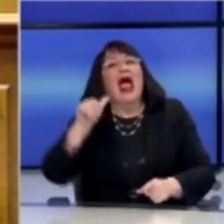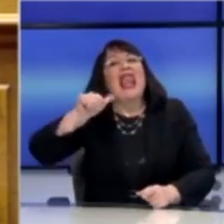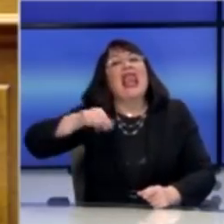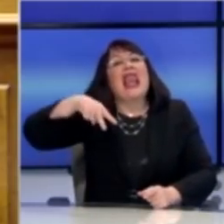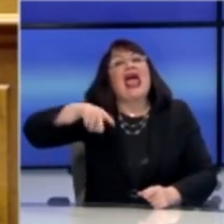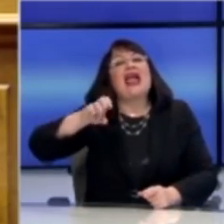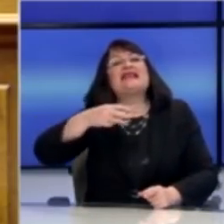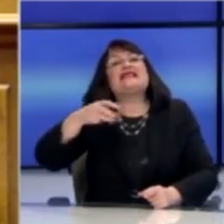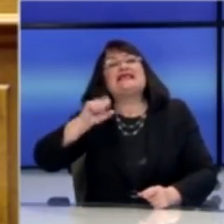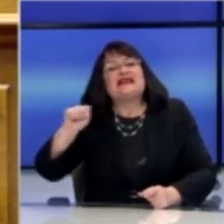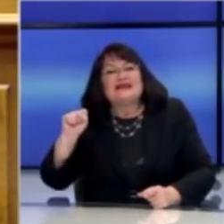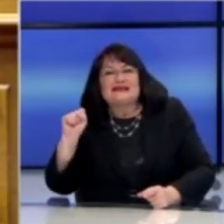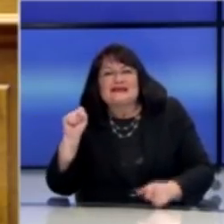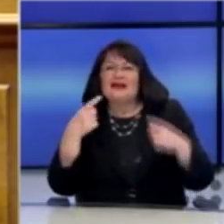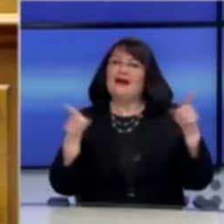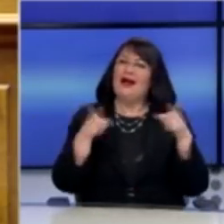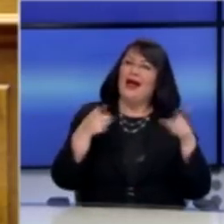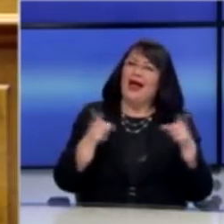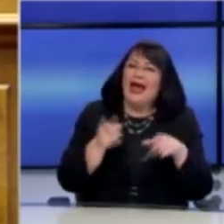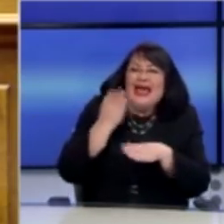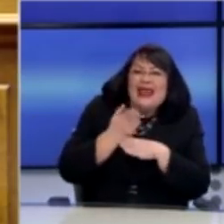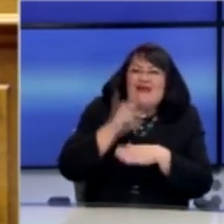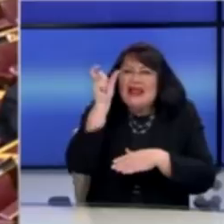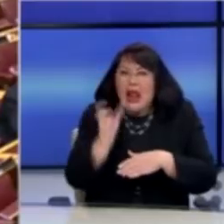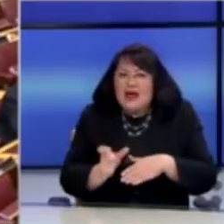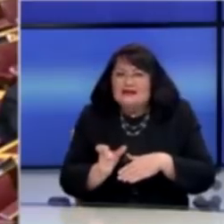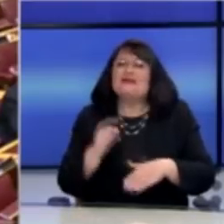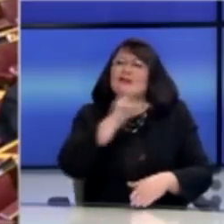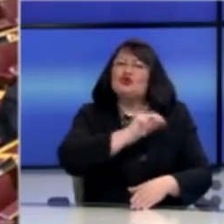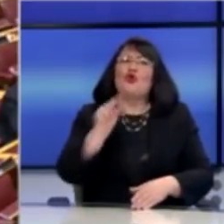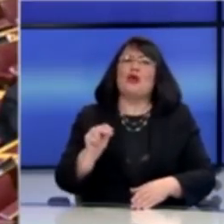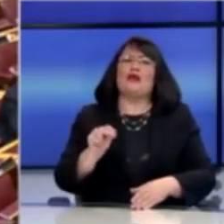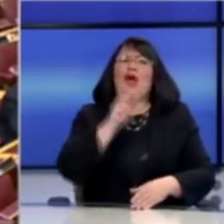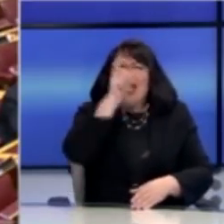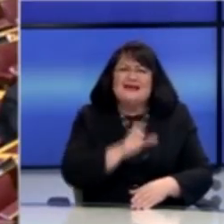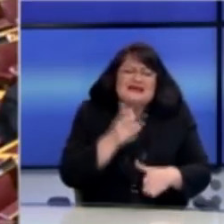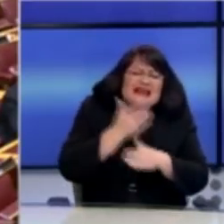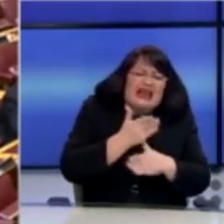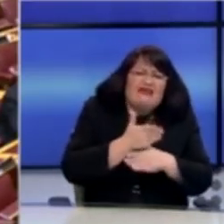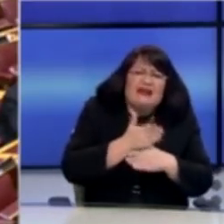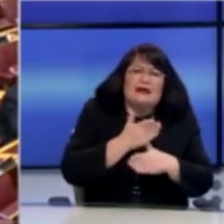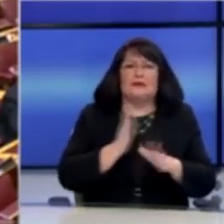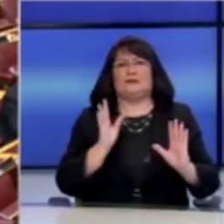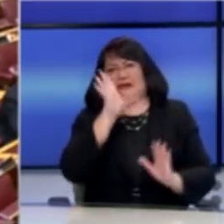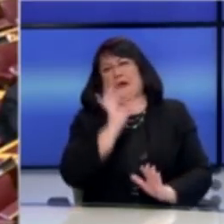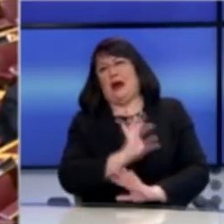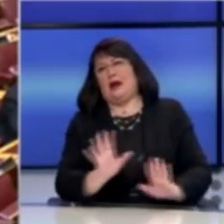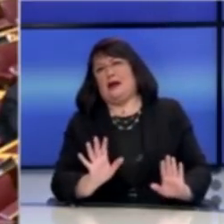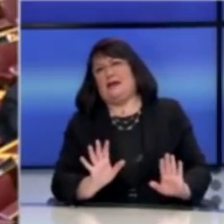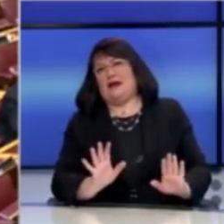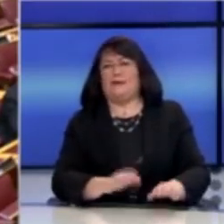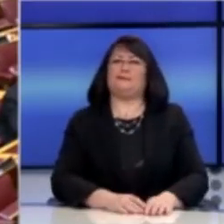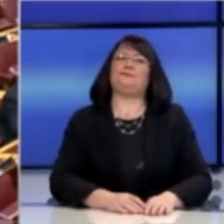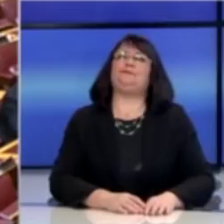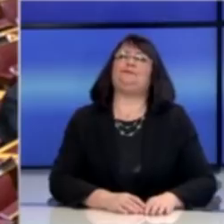γι' αυτό άλλωστε και ο ΣΥΡΙΖΑ έχει τόσο μεγάλες δυσκολίες να οικοδομήσει μια πιστική